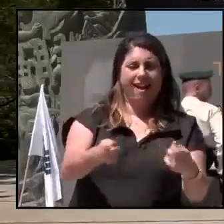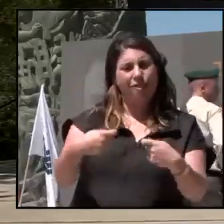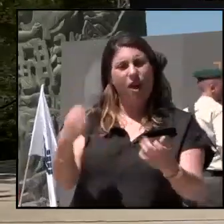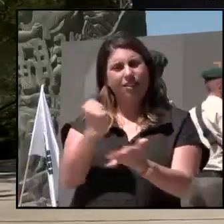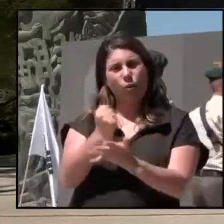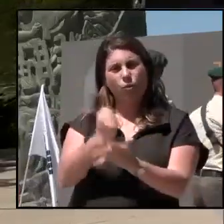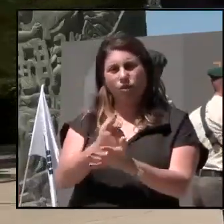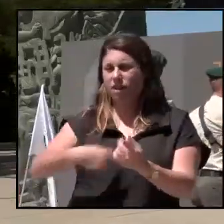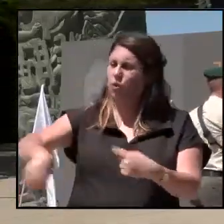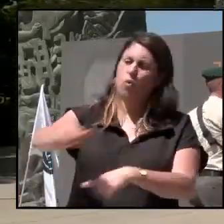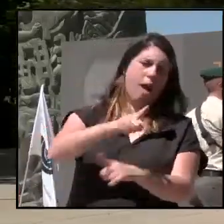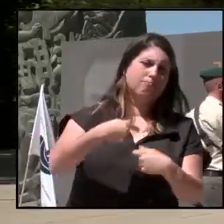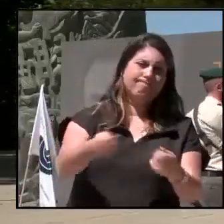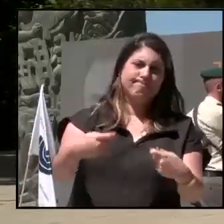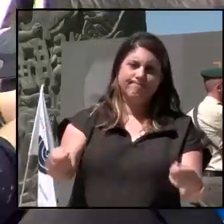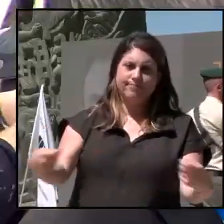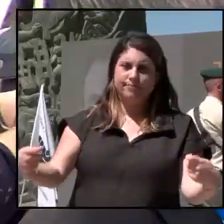כולן.